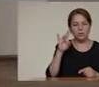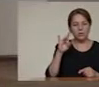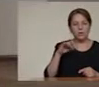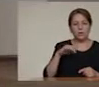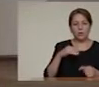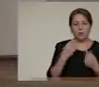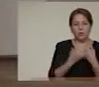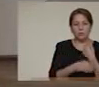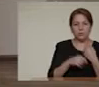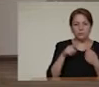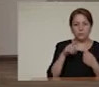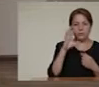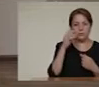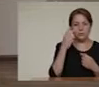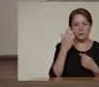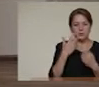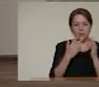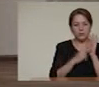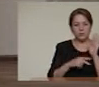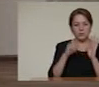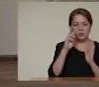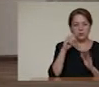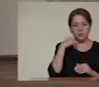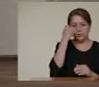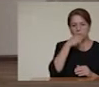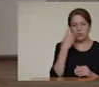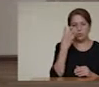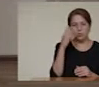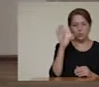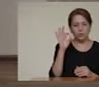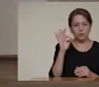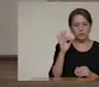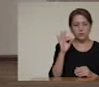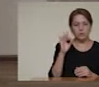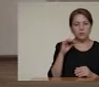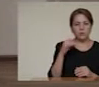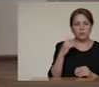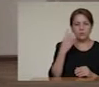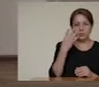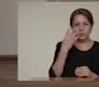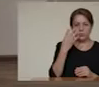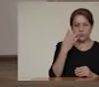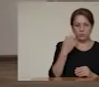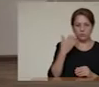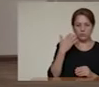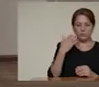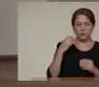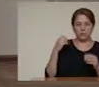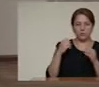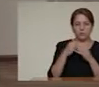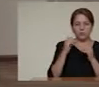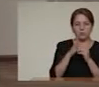natijasida 1582 yilda 4-oktyabrdan to'g'ridan to'g'ri 15-oktyabrga